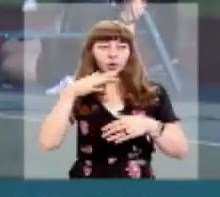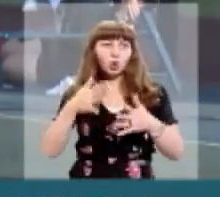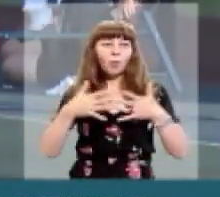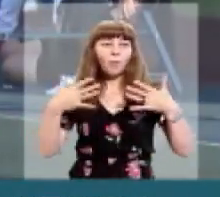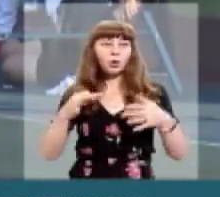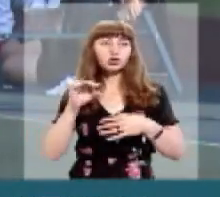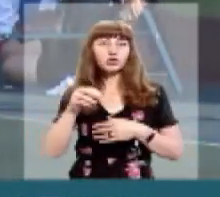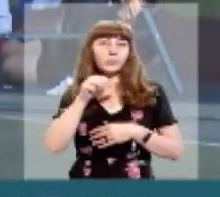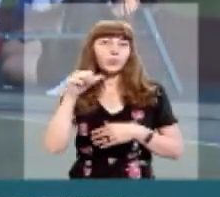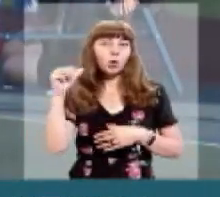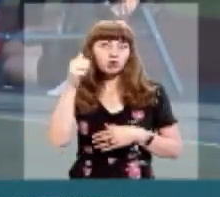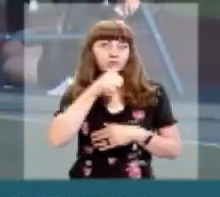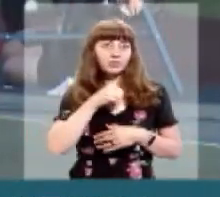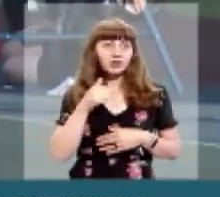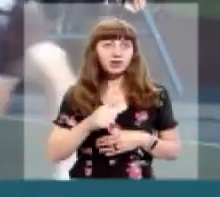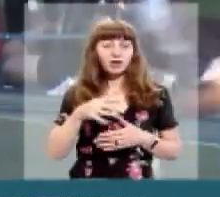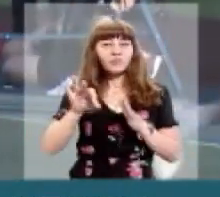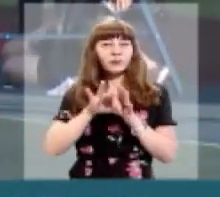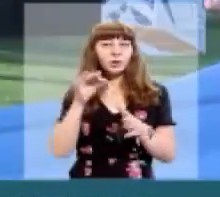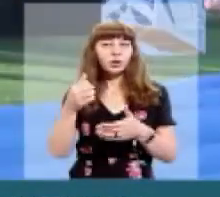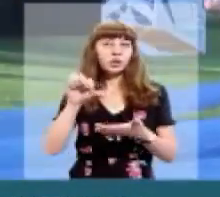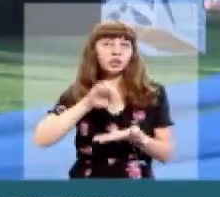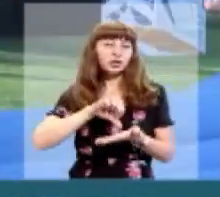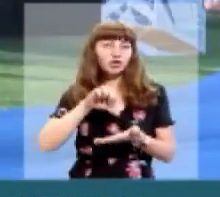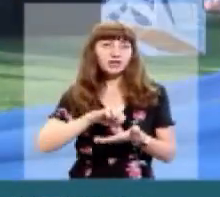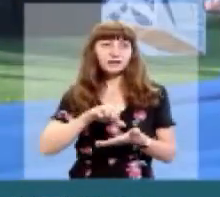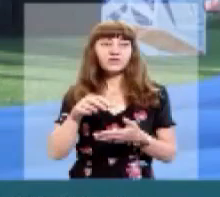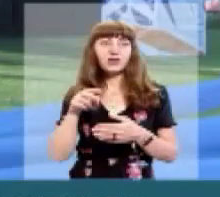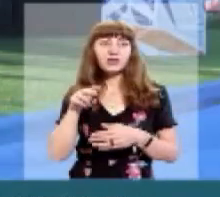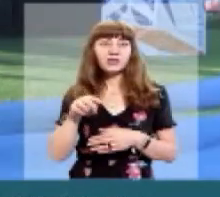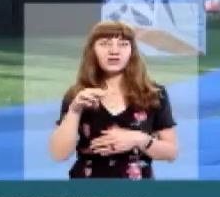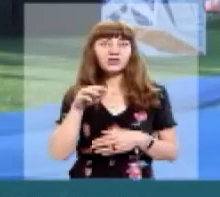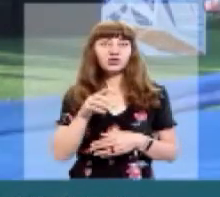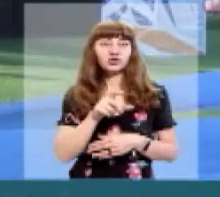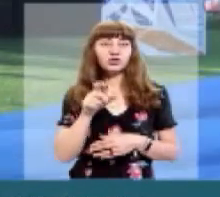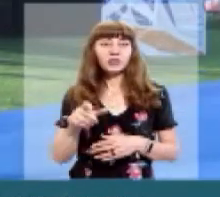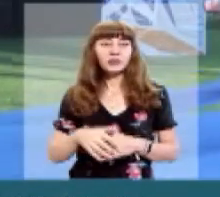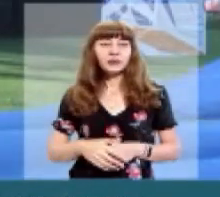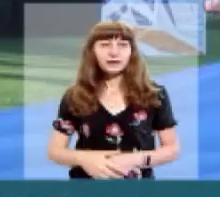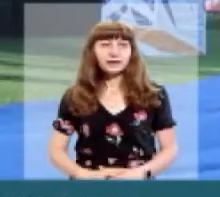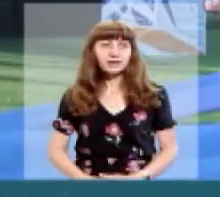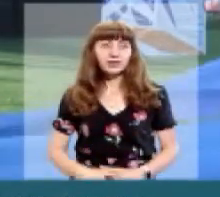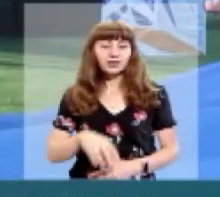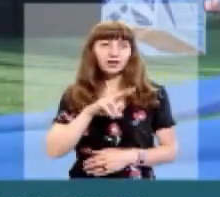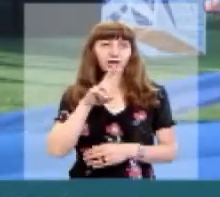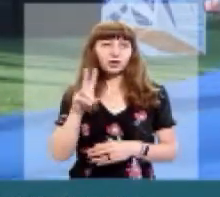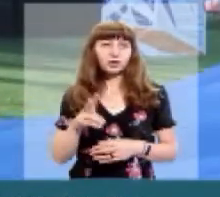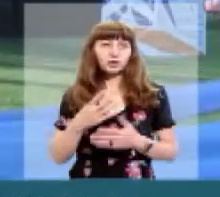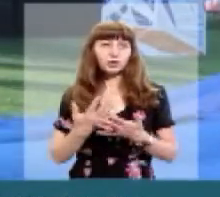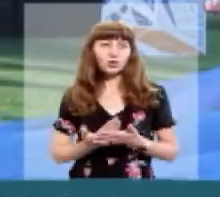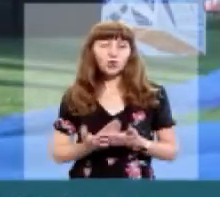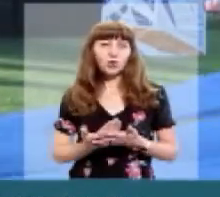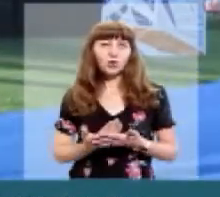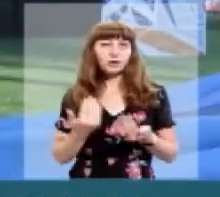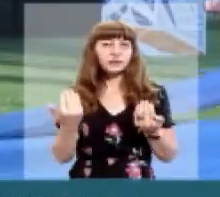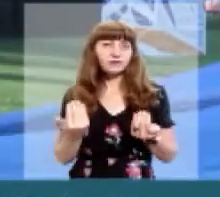іріктеу ойындарына барлығы 40 мыңға жуық спортшы қатысқан. Енді міне жеңіске лайықтылар өзара үздіктерді анықтамақ. Ал спартакиаданы